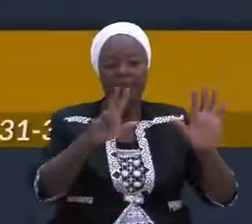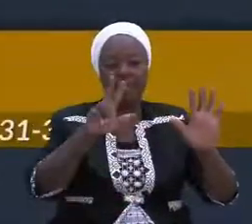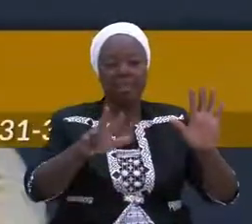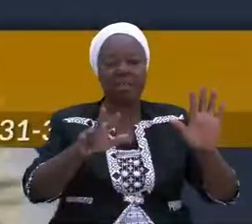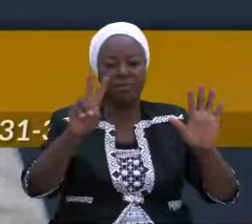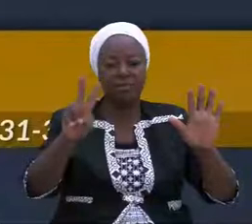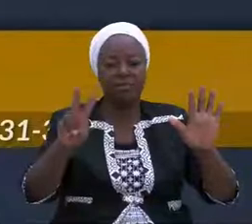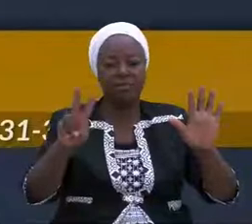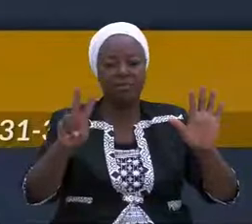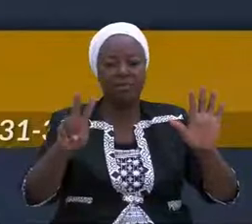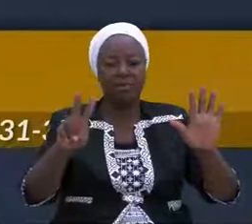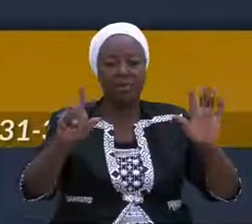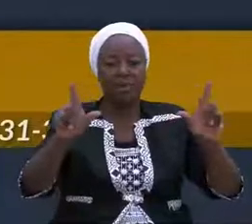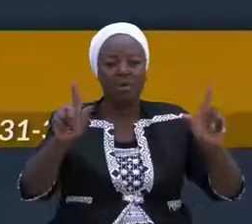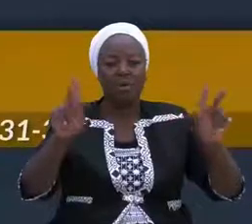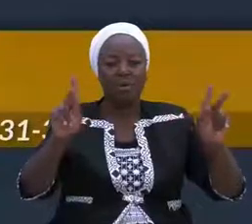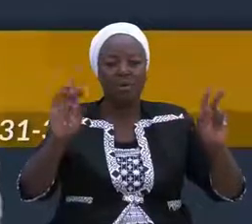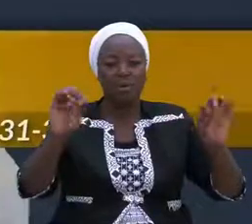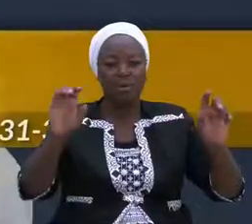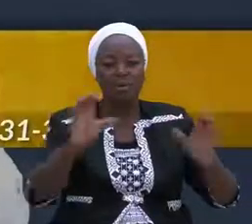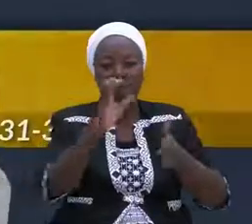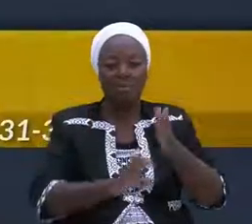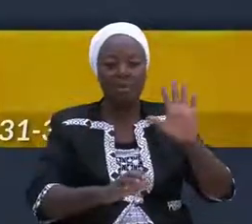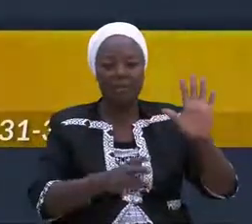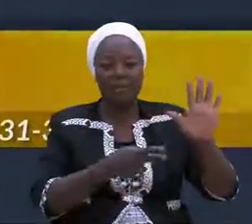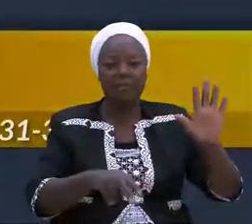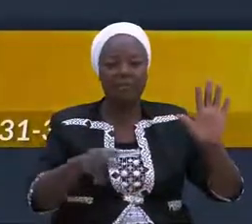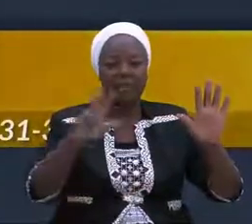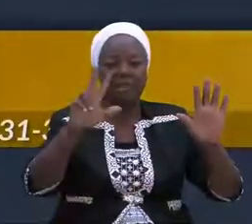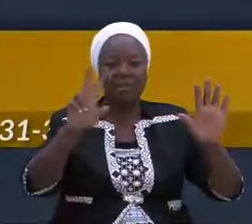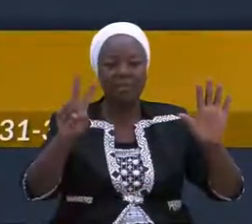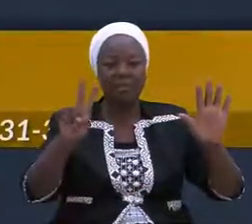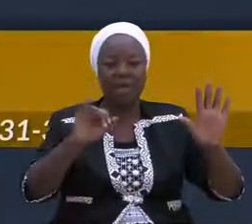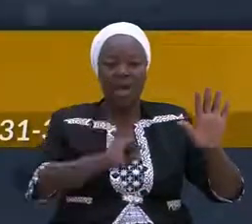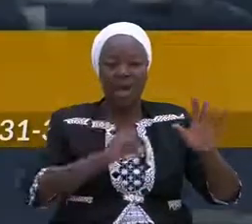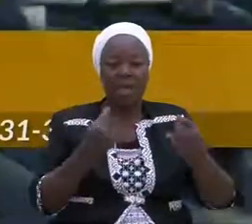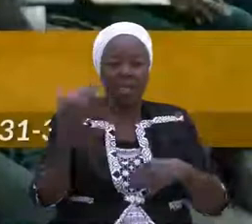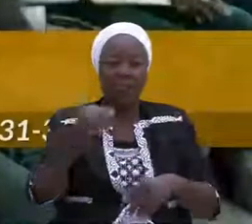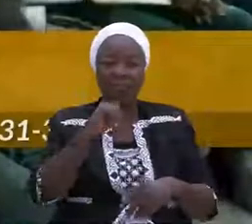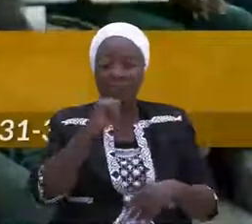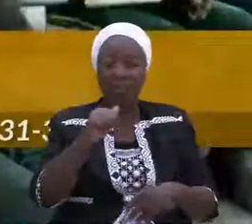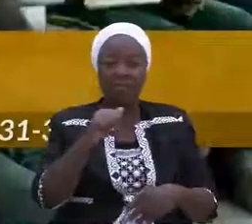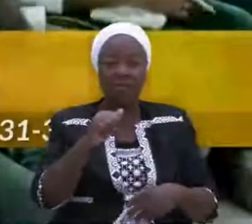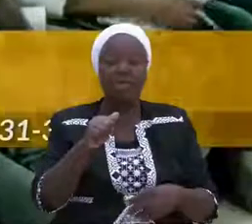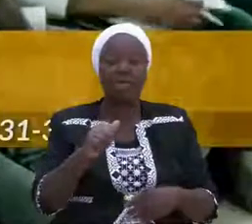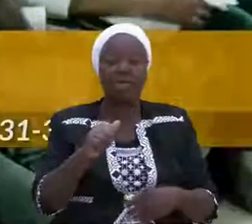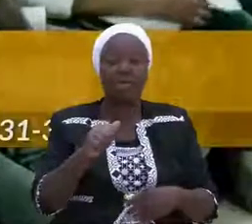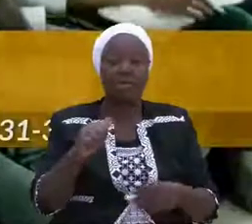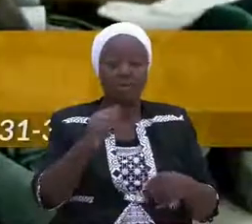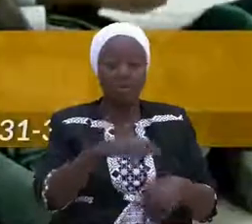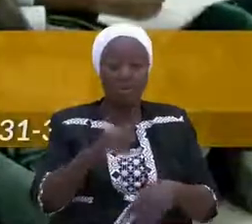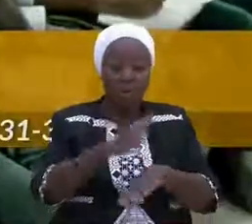32, Luc, chapitre 5, verset 32. Je ne suis pas venu appeler